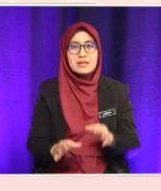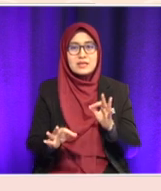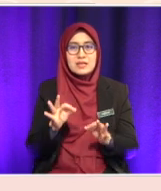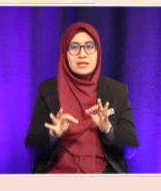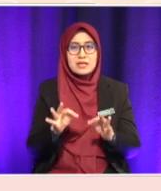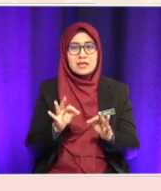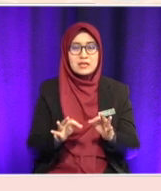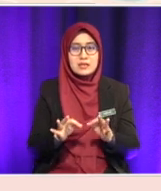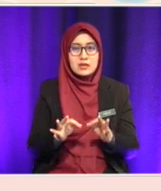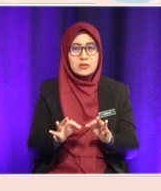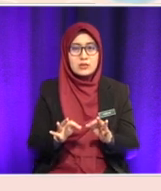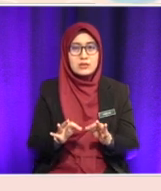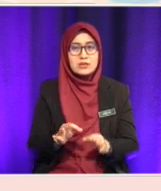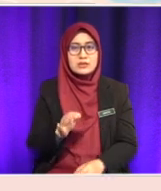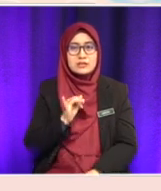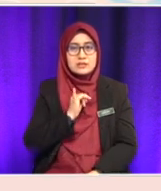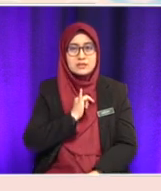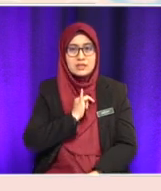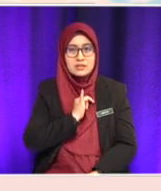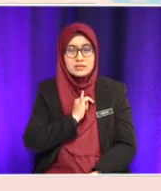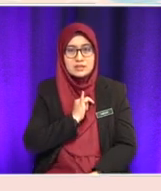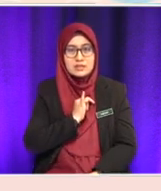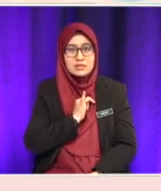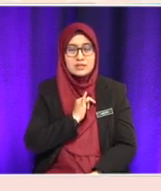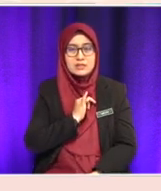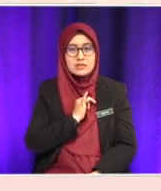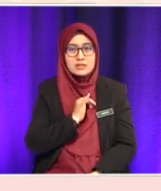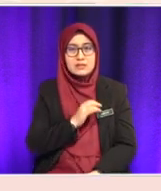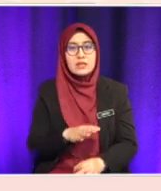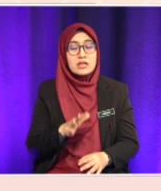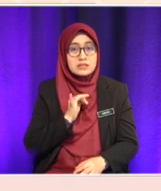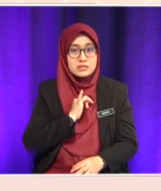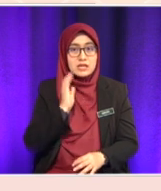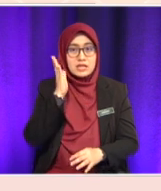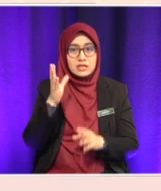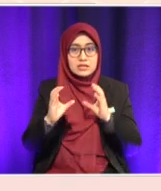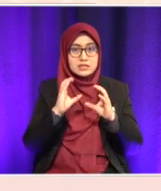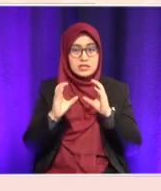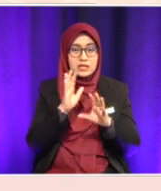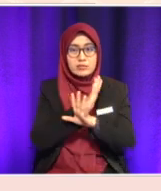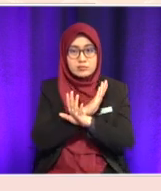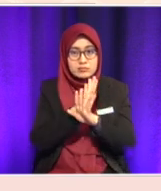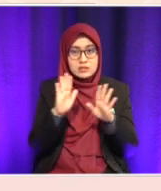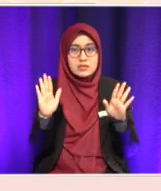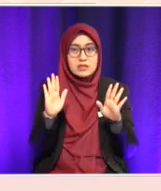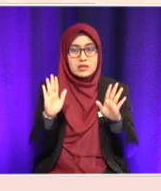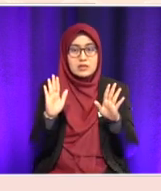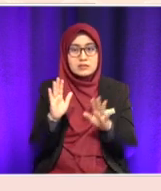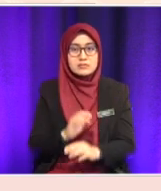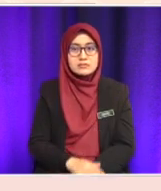Saya akan mengatakan tidak dengan meninggikan adik saya kali ini mungkin